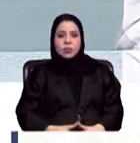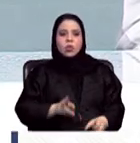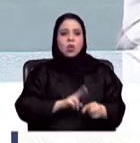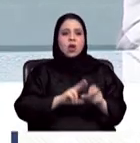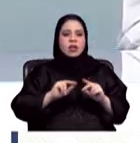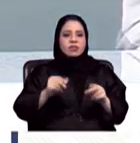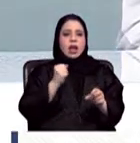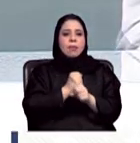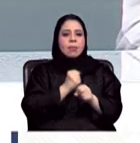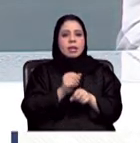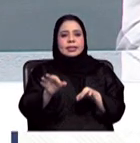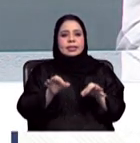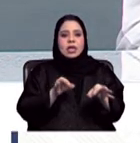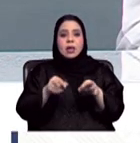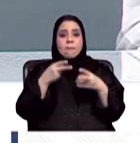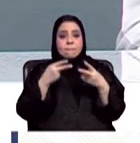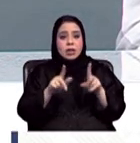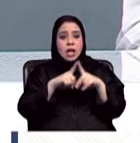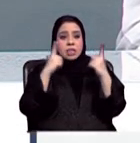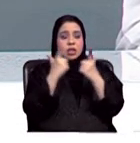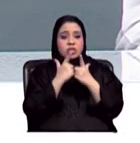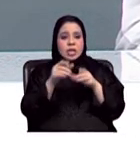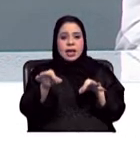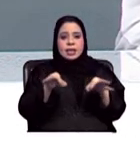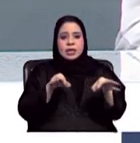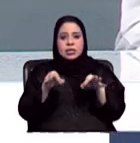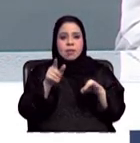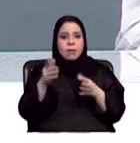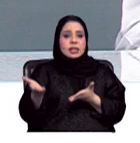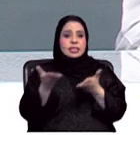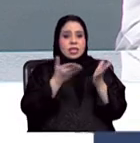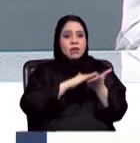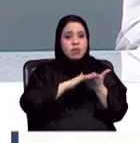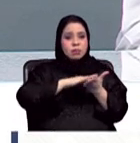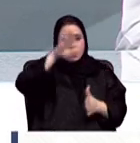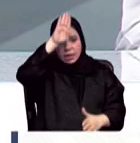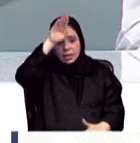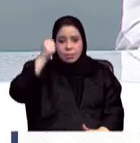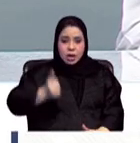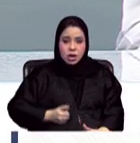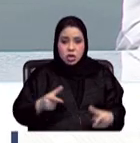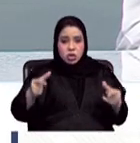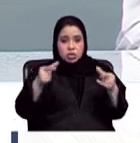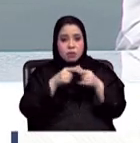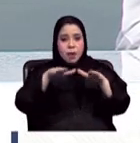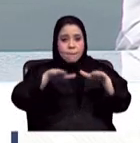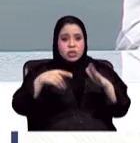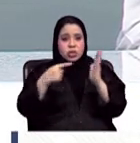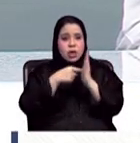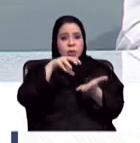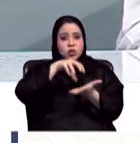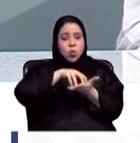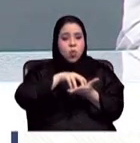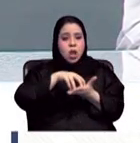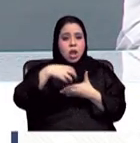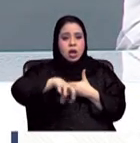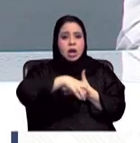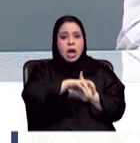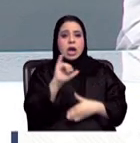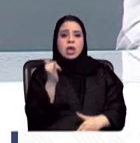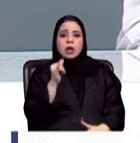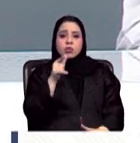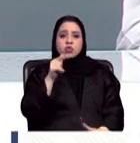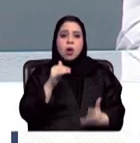في اطار الاعمال التحضيريه التي تباشرها لجنه الاعداد والتنظيم لاستضافه مملكه البحرين لاجتماع